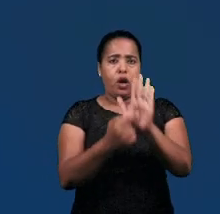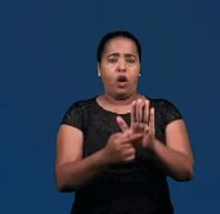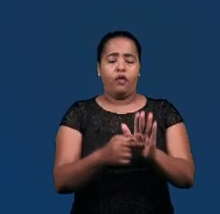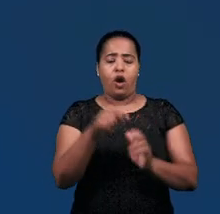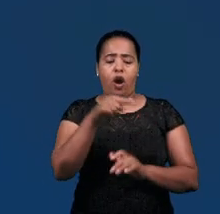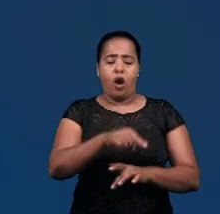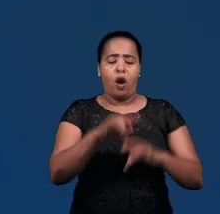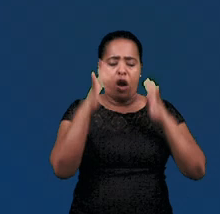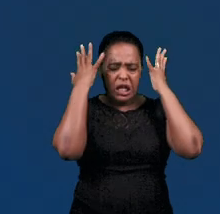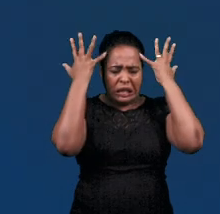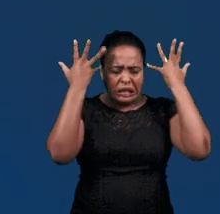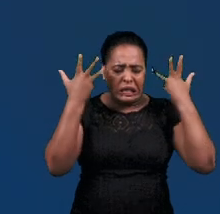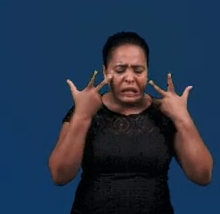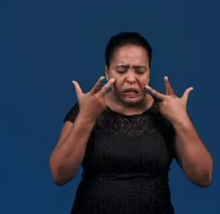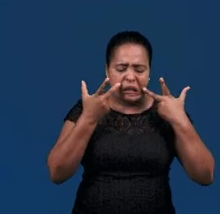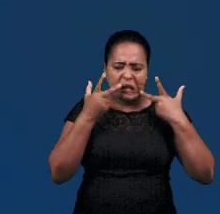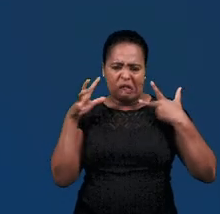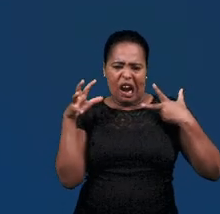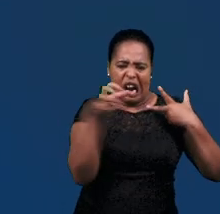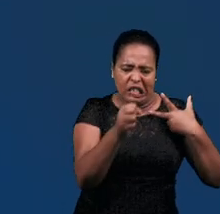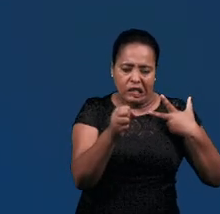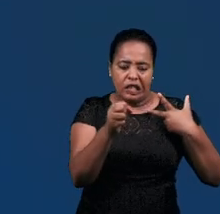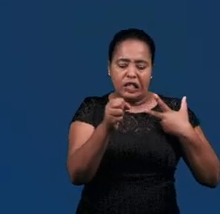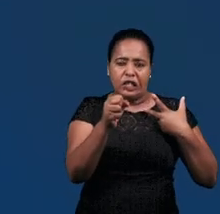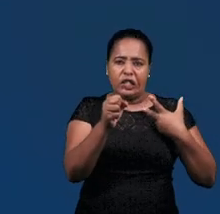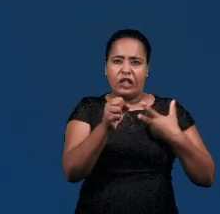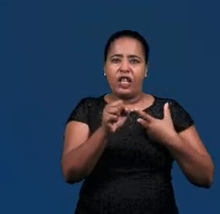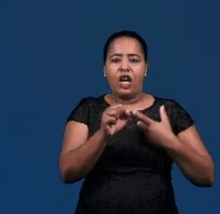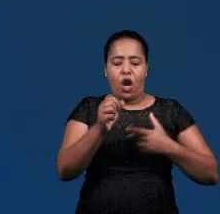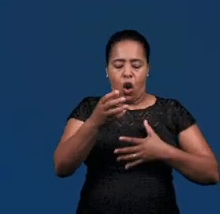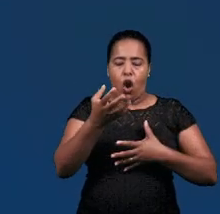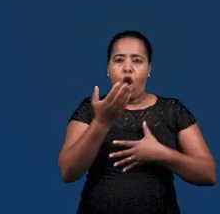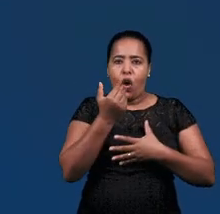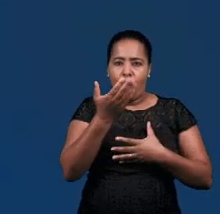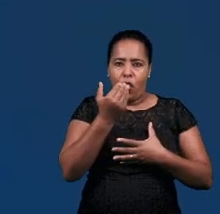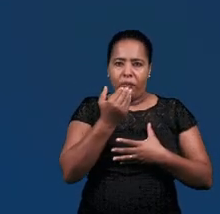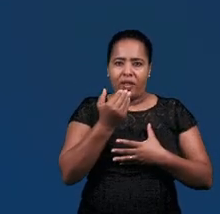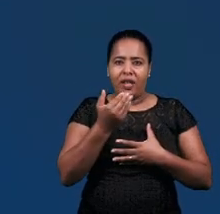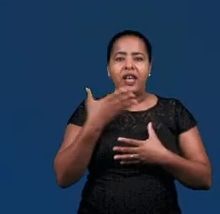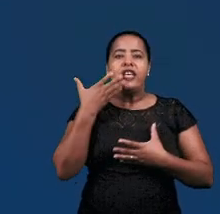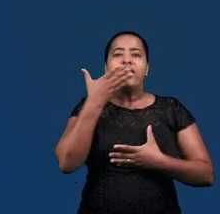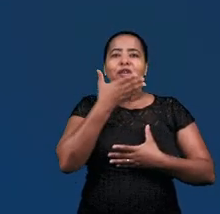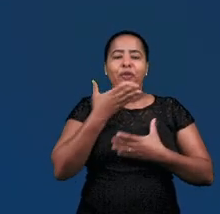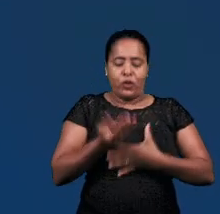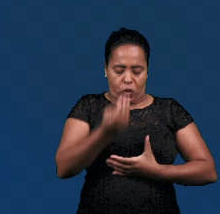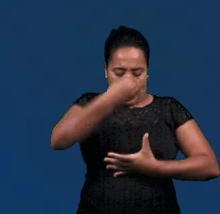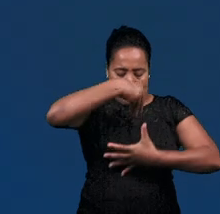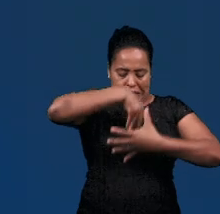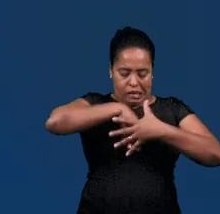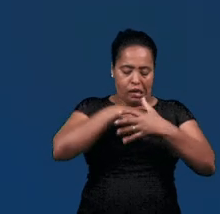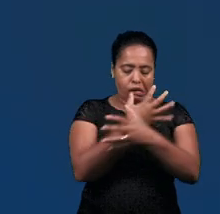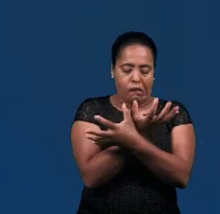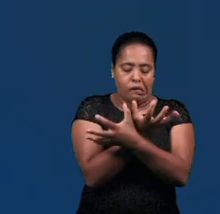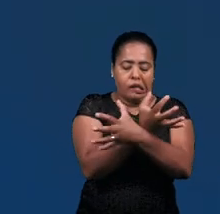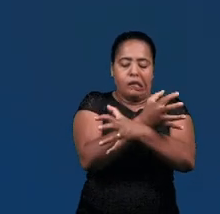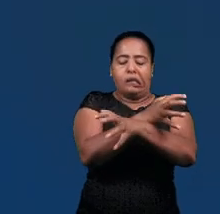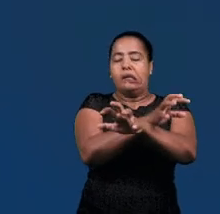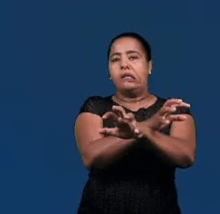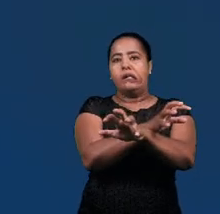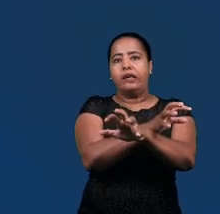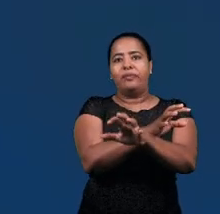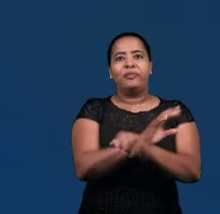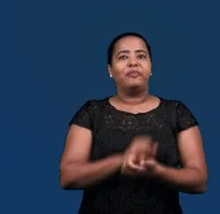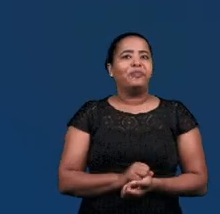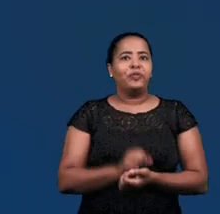qui mange est sorti et ceux qui se mangent, et du fort est sorti le doux, et pendant 3 jours, il ne put